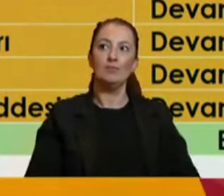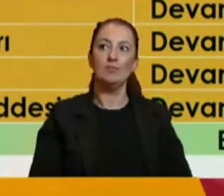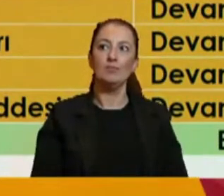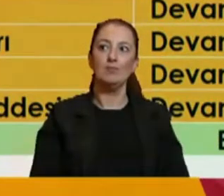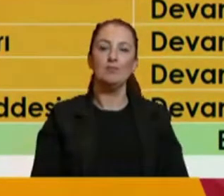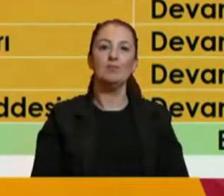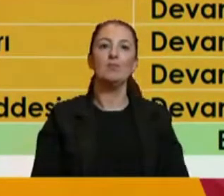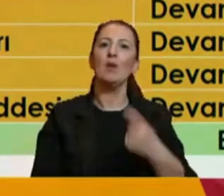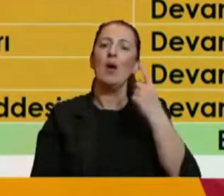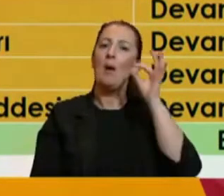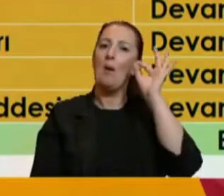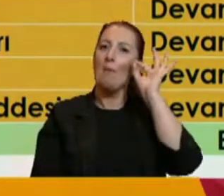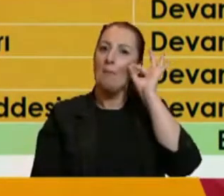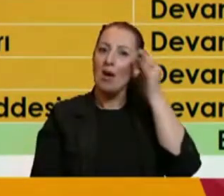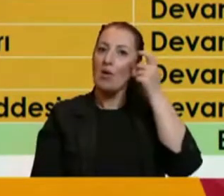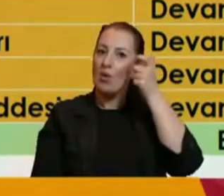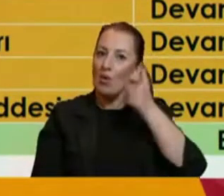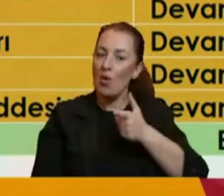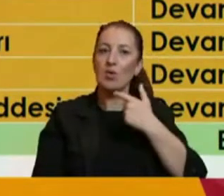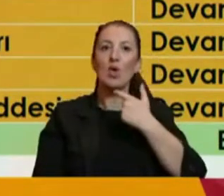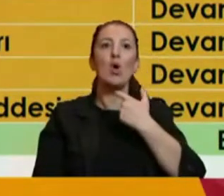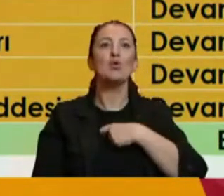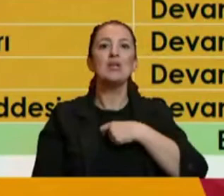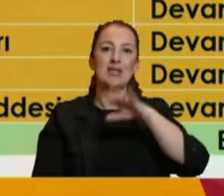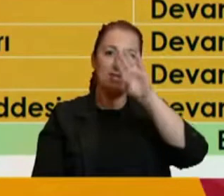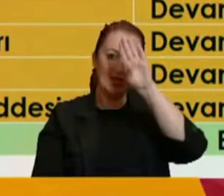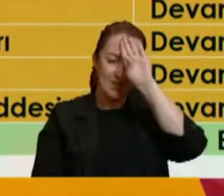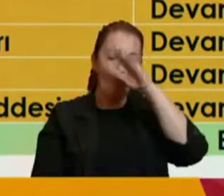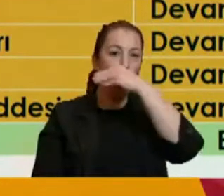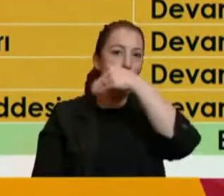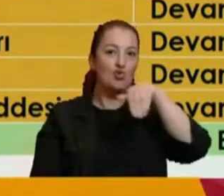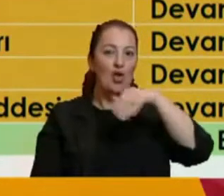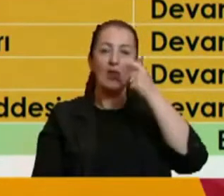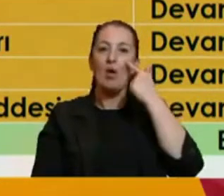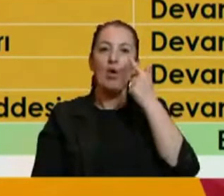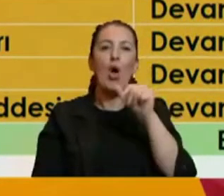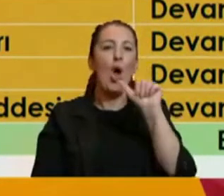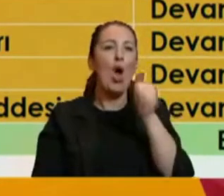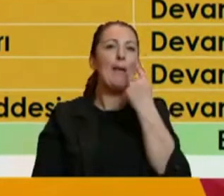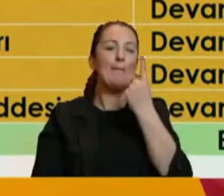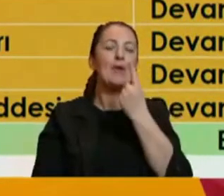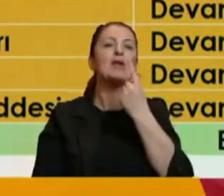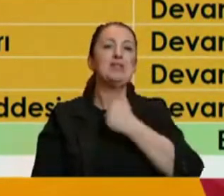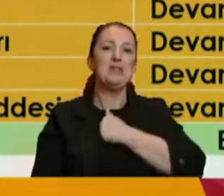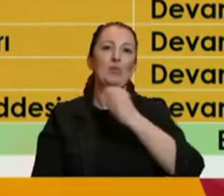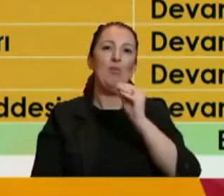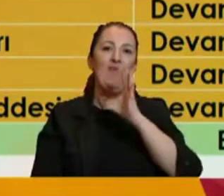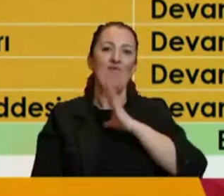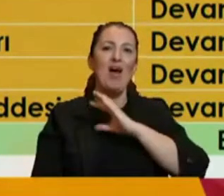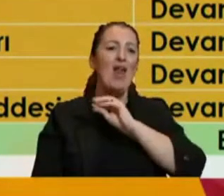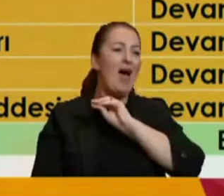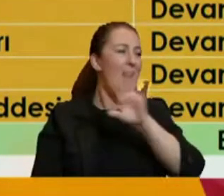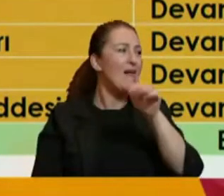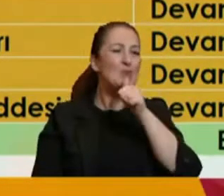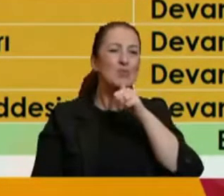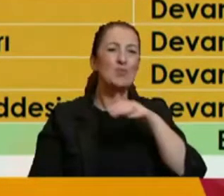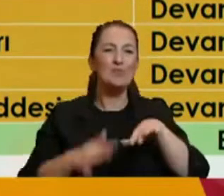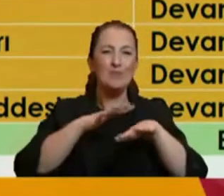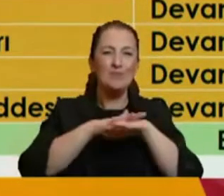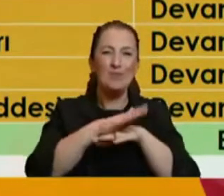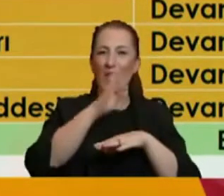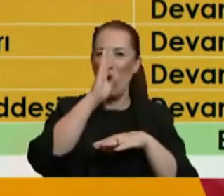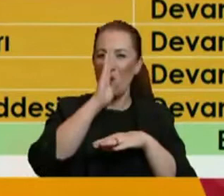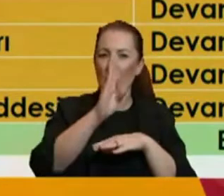var ya Bakırköy'de Özellikle bu İstanbul Caddesi'nde önemli bir sıkıntı vardı buradan atıksu doğrudan